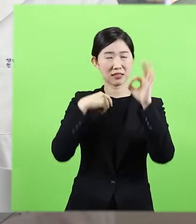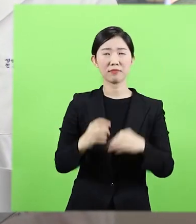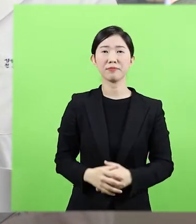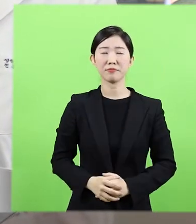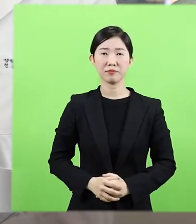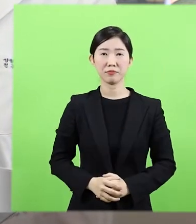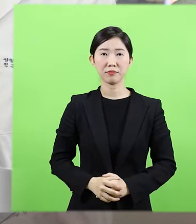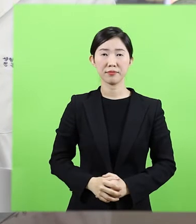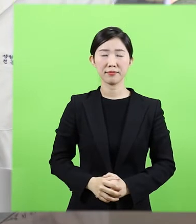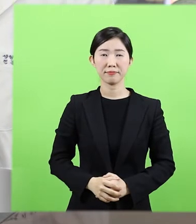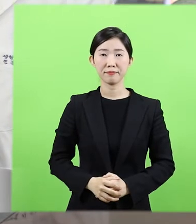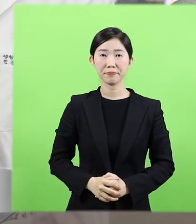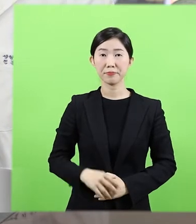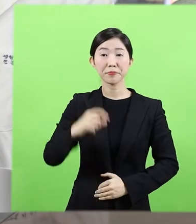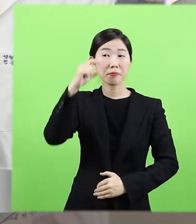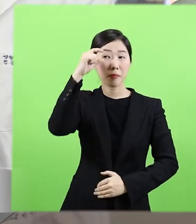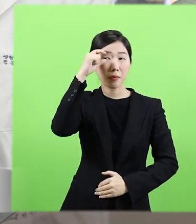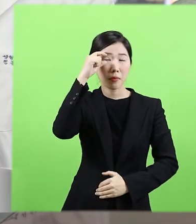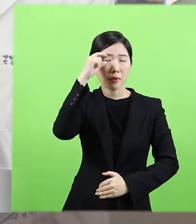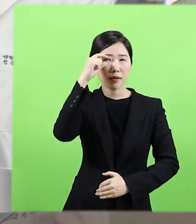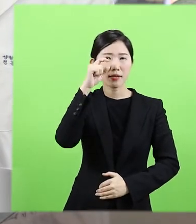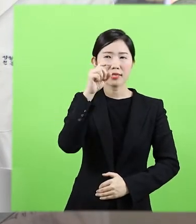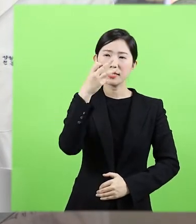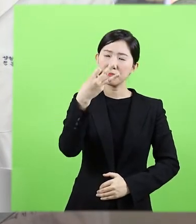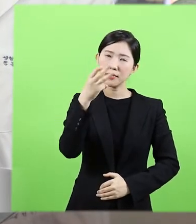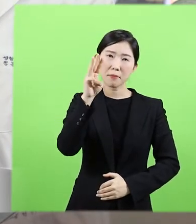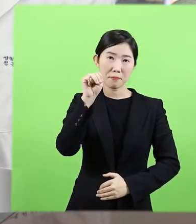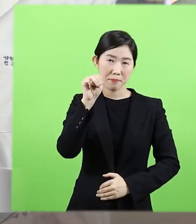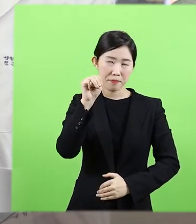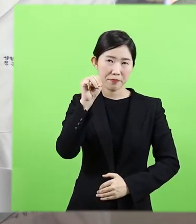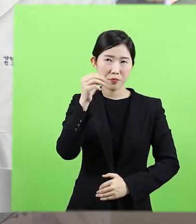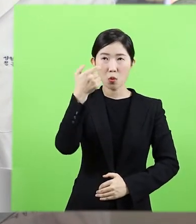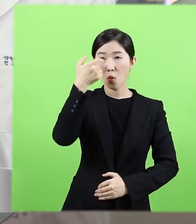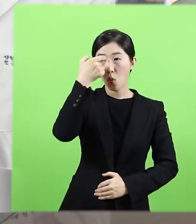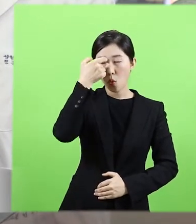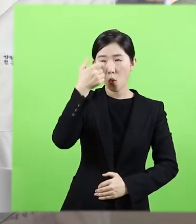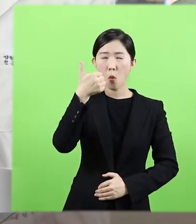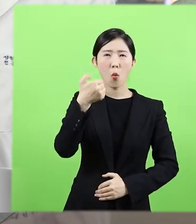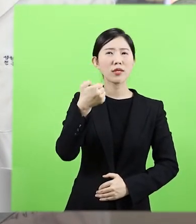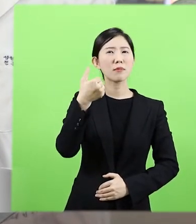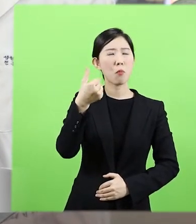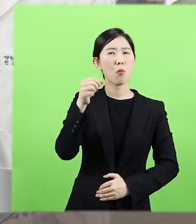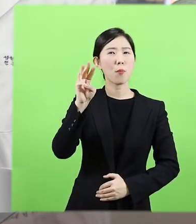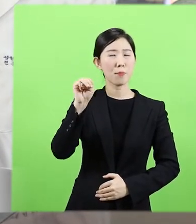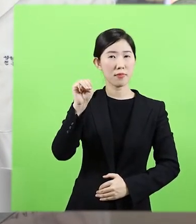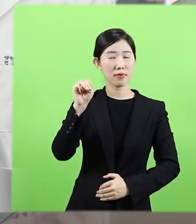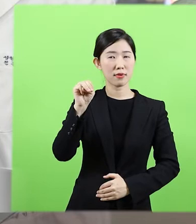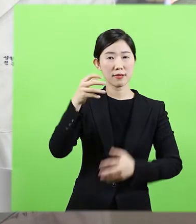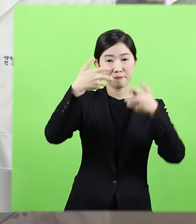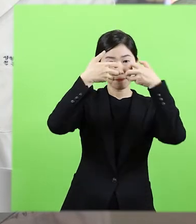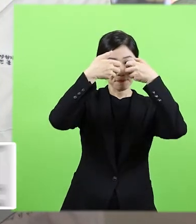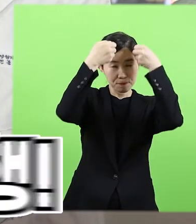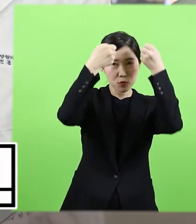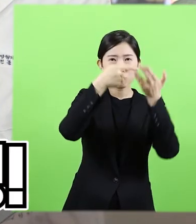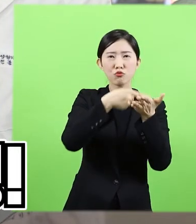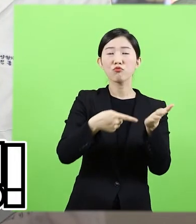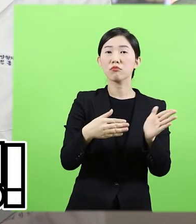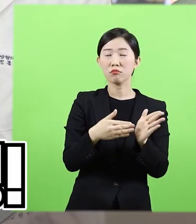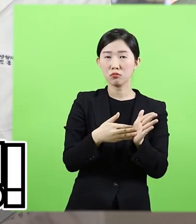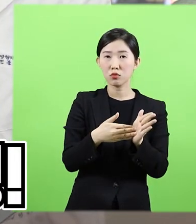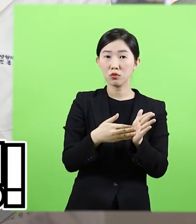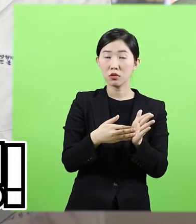보이는 그런 상황입니다. 눈썹 밑에서 약 폭을 한 13mm, 여기를 한 55mm 정도